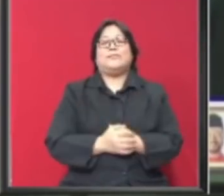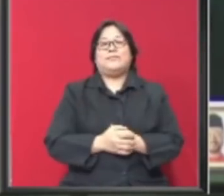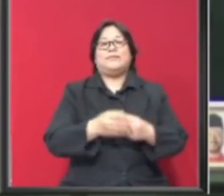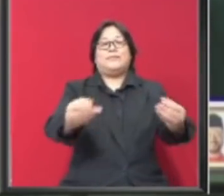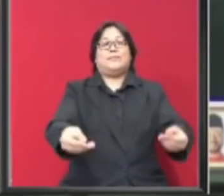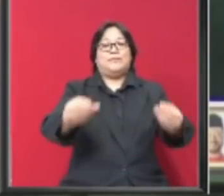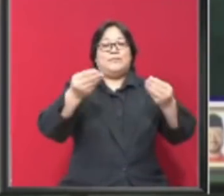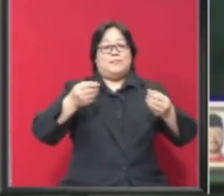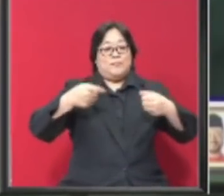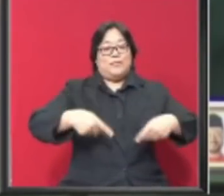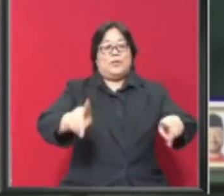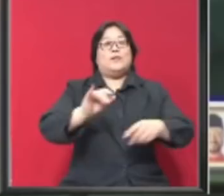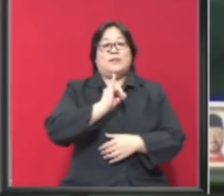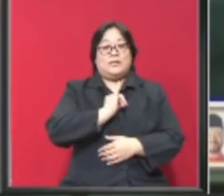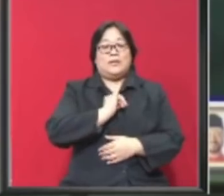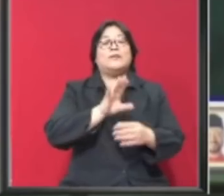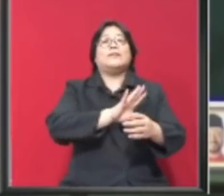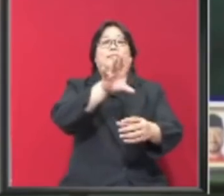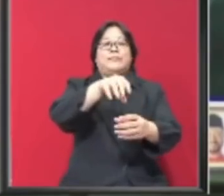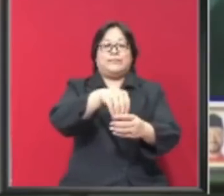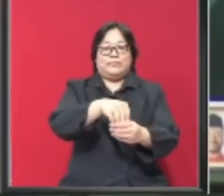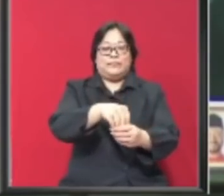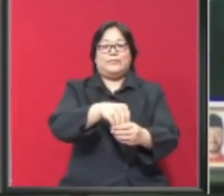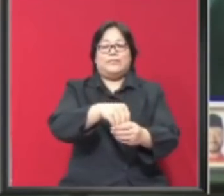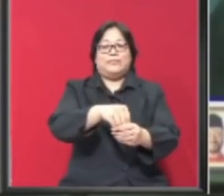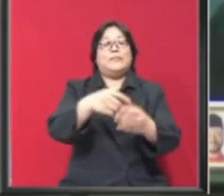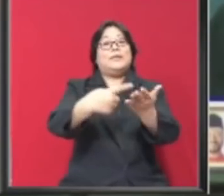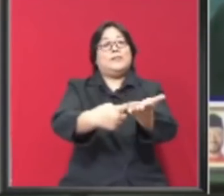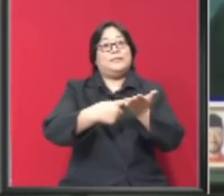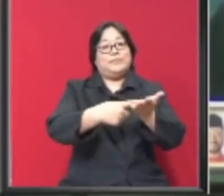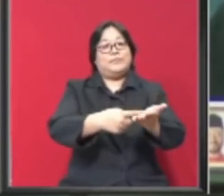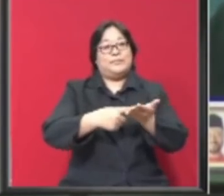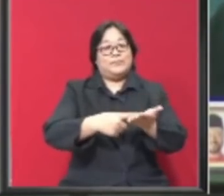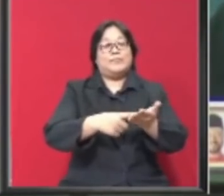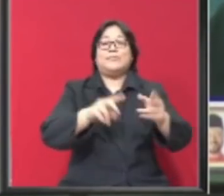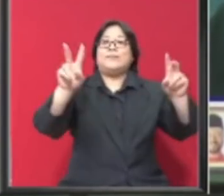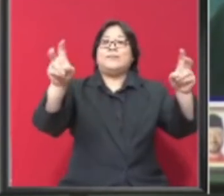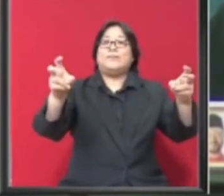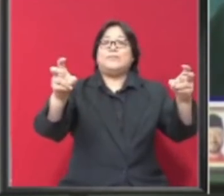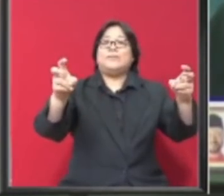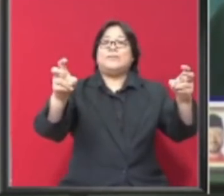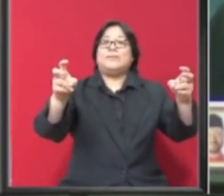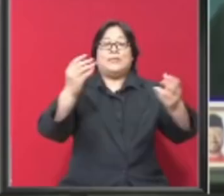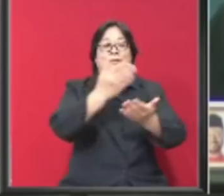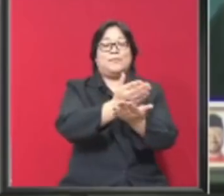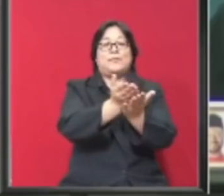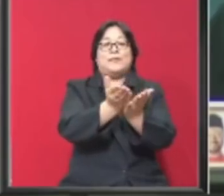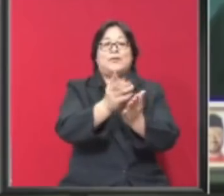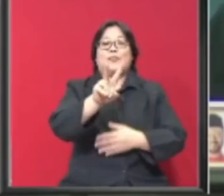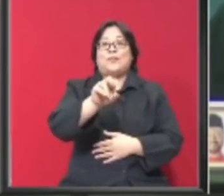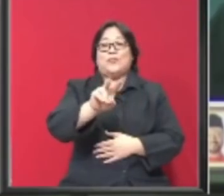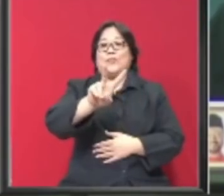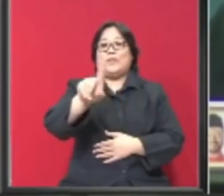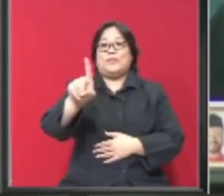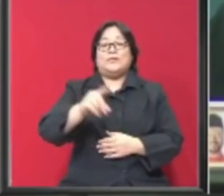memberi peluang kepada saya mengambil bahagian dalam perbahasan berkenaan dengan Bell belanja online